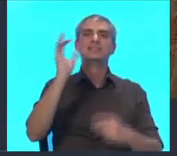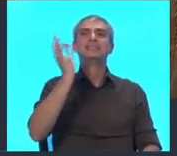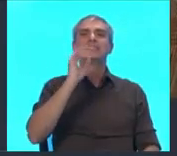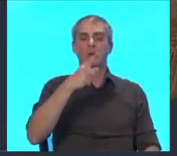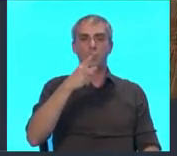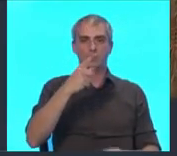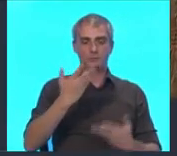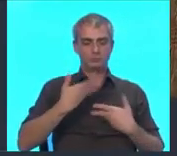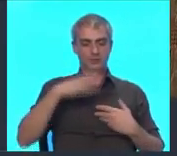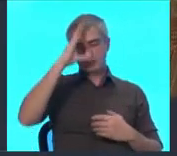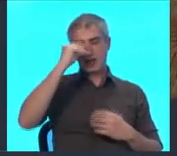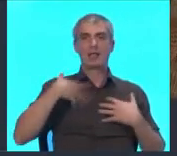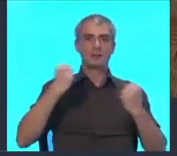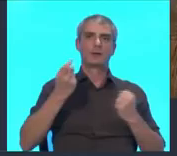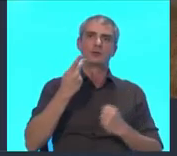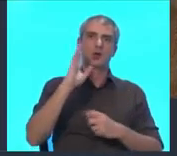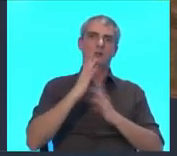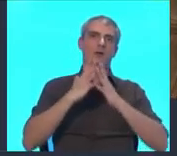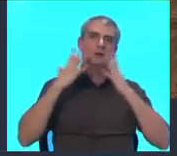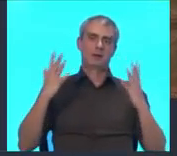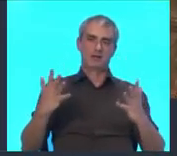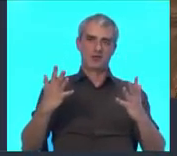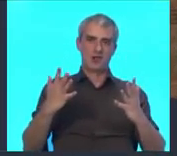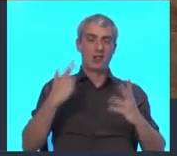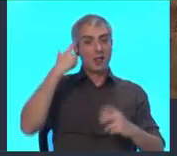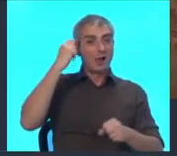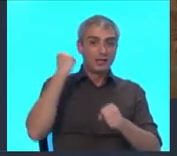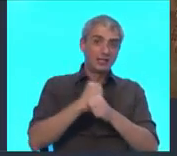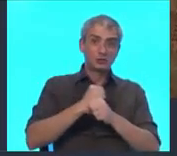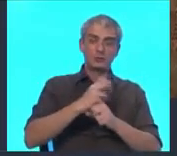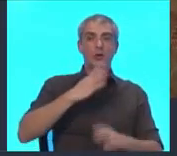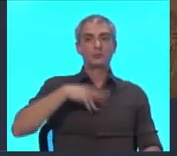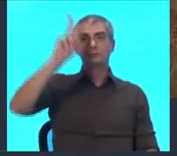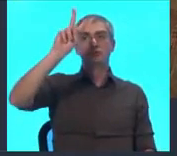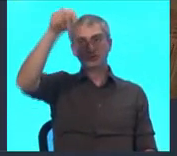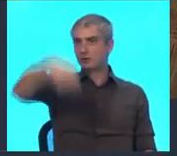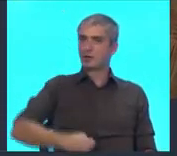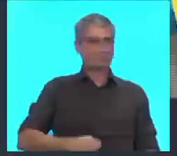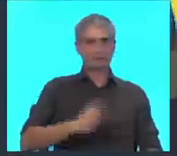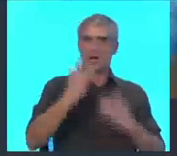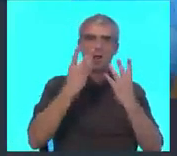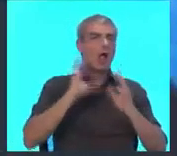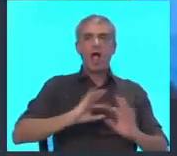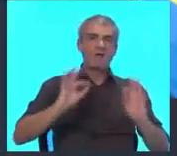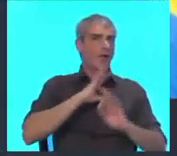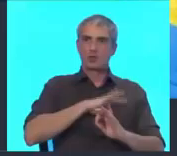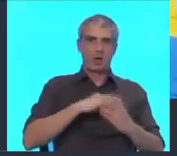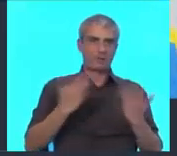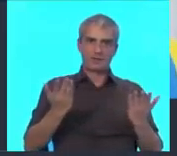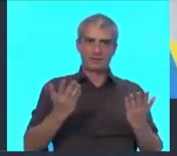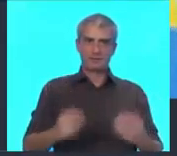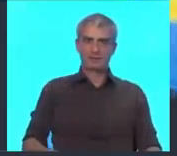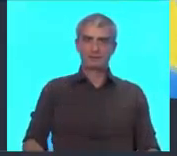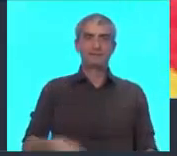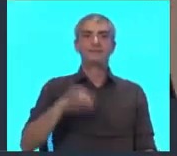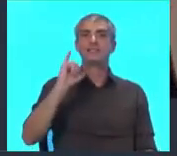עם ילד בריא הוא הרבה יותר גדול. ההתעקשות להחזיר שני עוברים היא לא לטובת אף אחד. יאיר ותהל